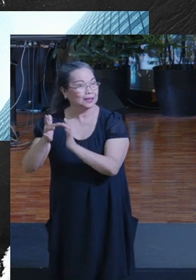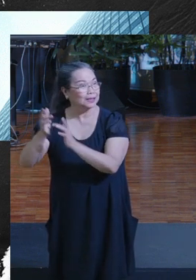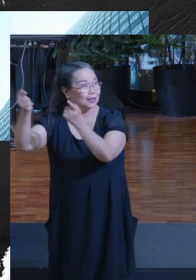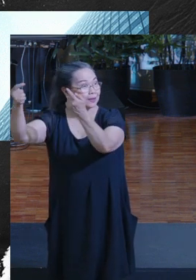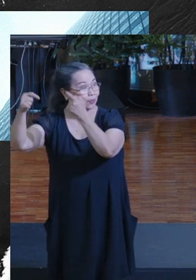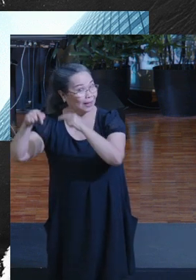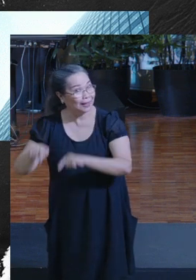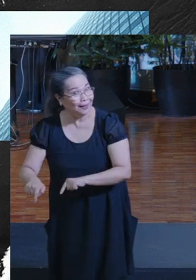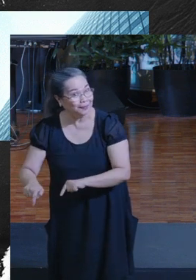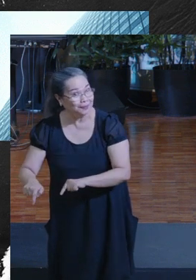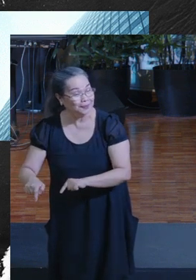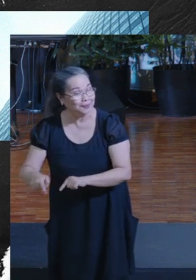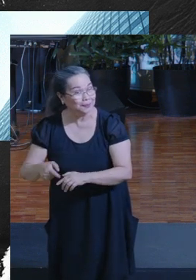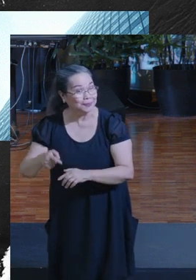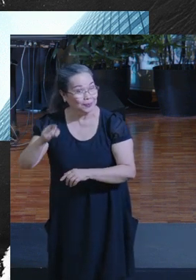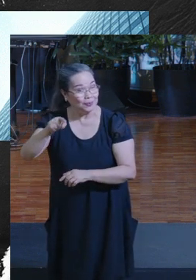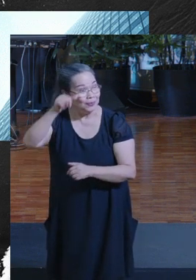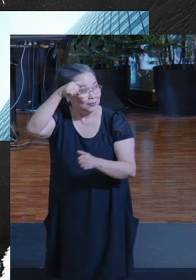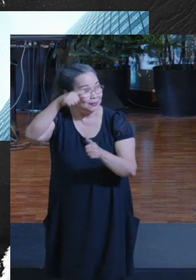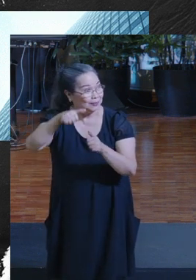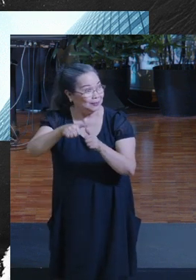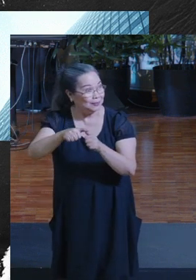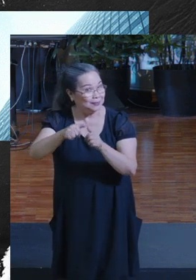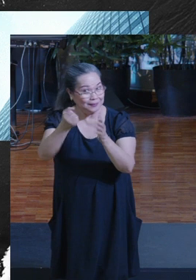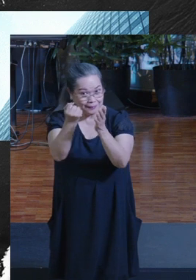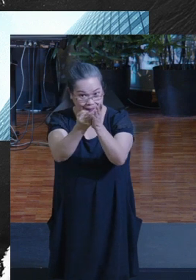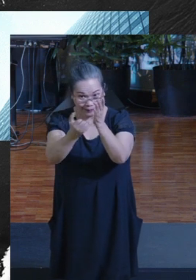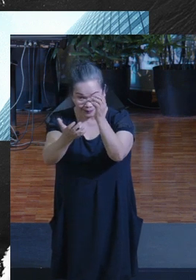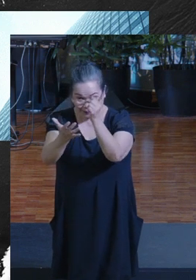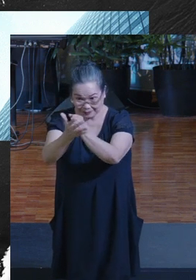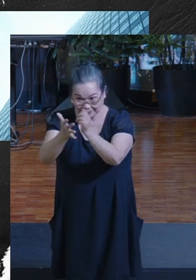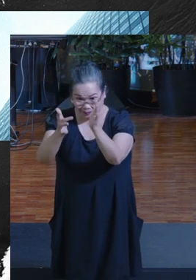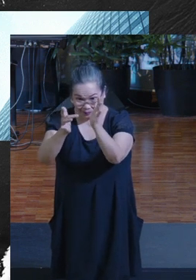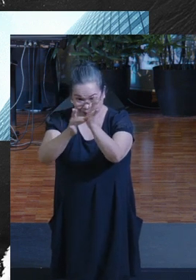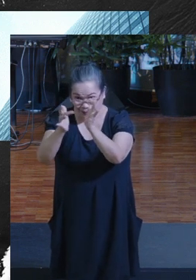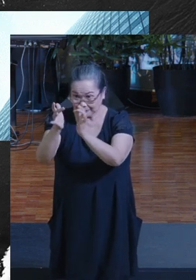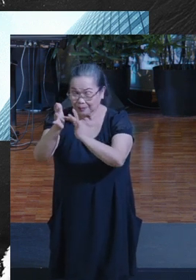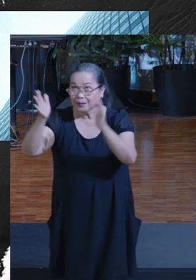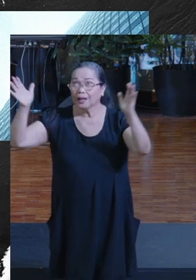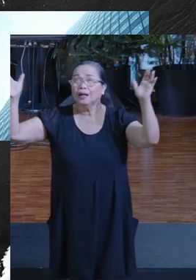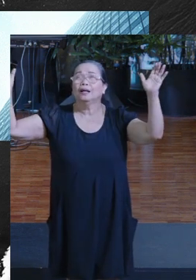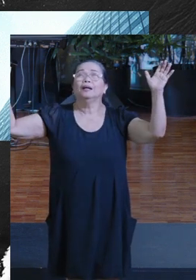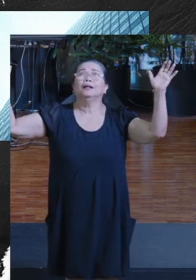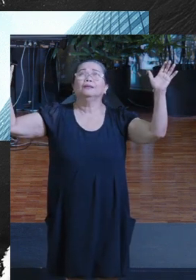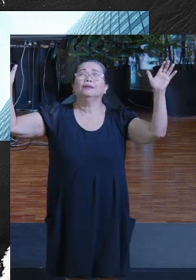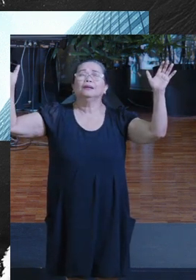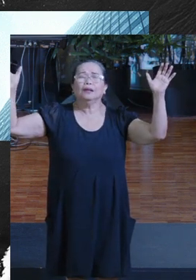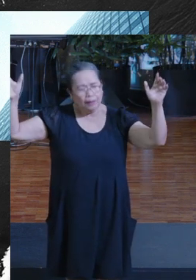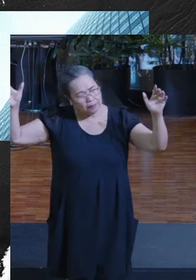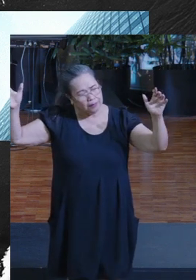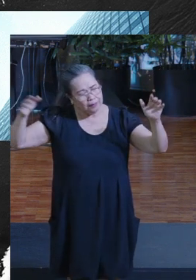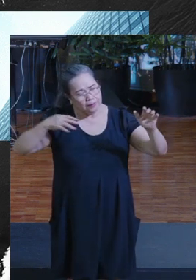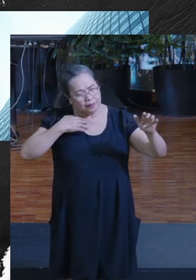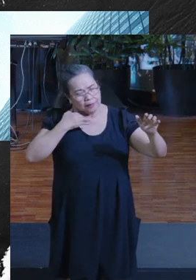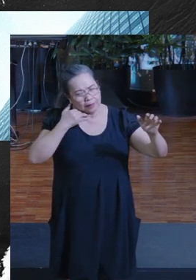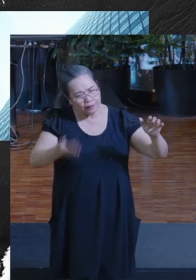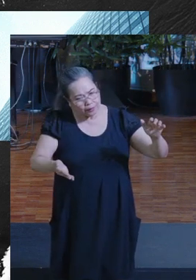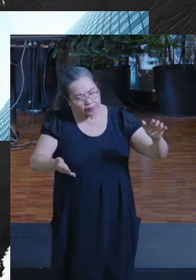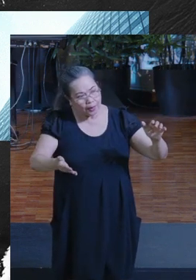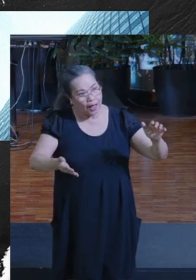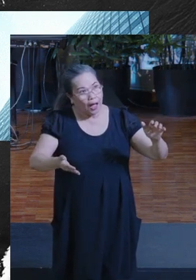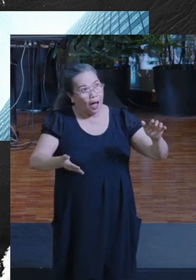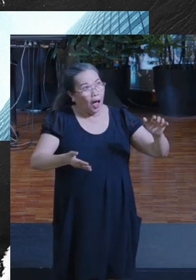nyo, nung siya ay namatay sa krus, nung nalagutan siya ng hininga, nung kanyang isinuko ang kanyang kaluluwa sa Diyos, nahapak